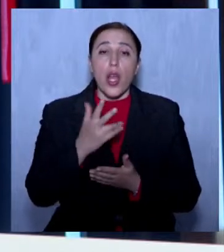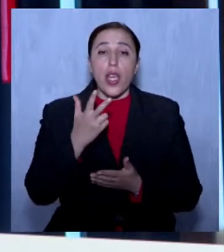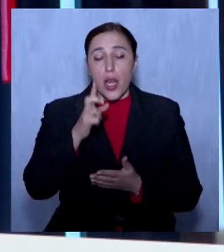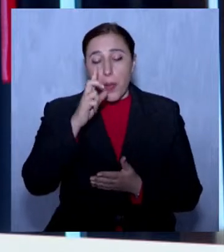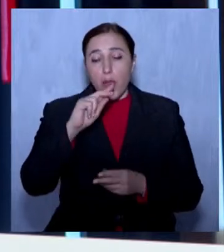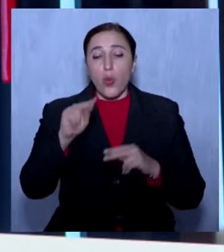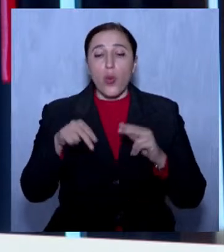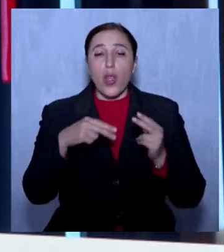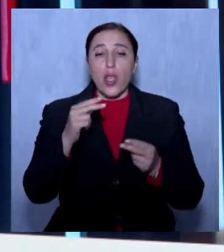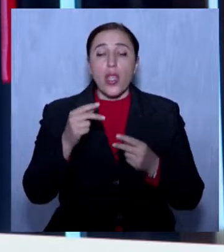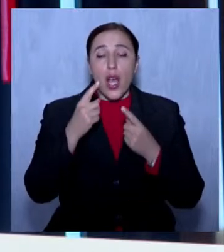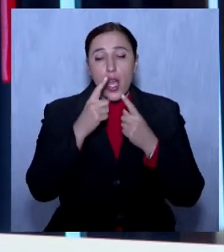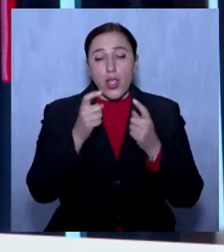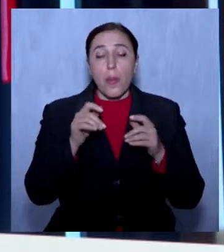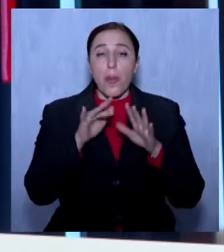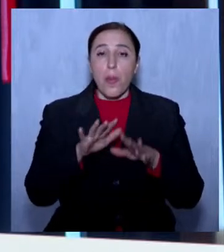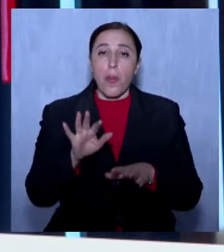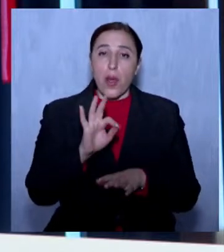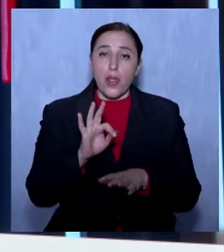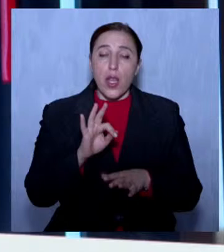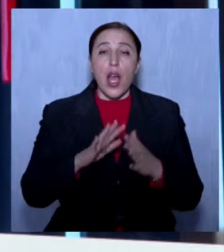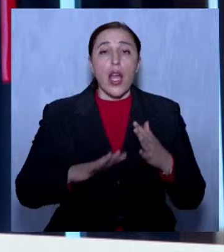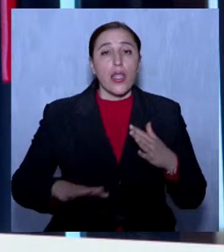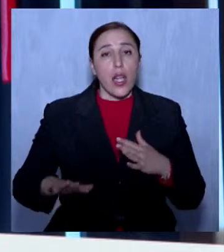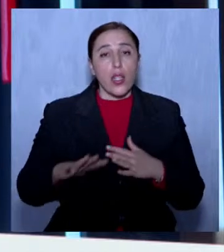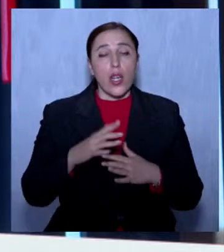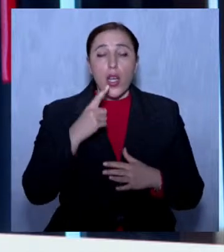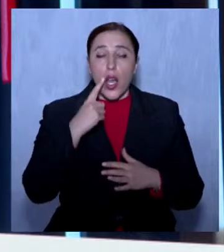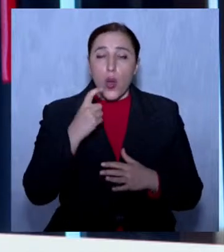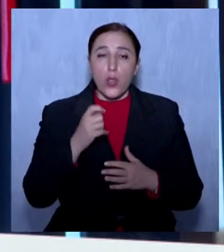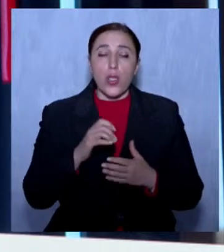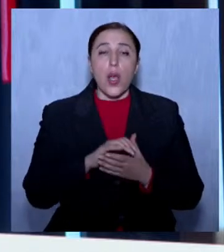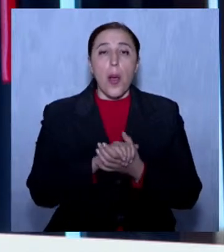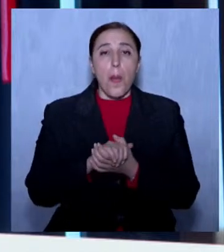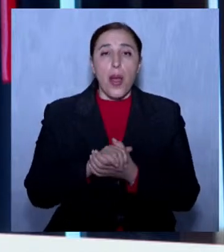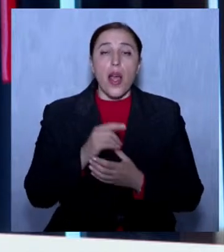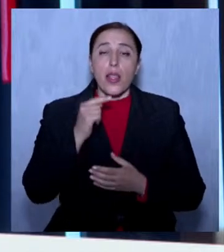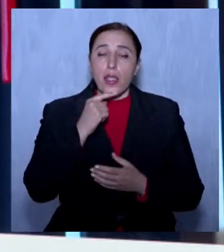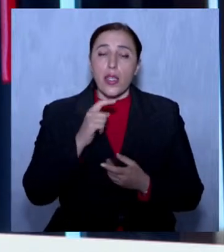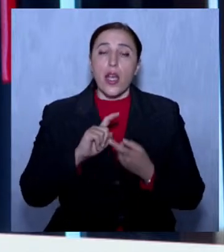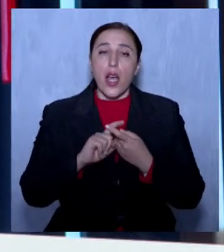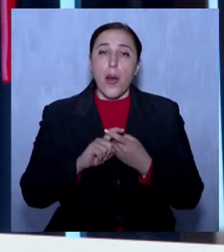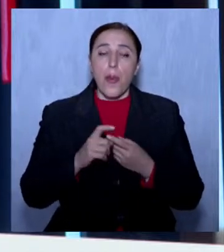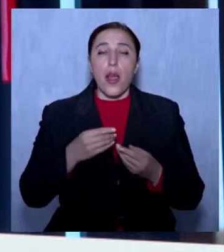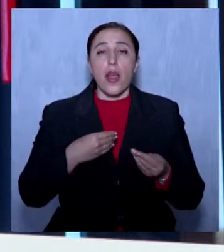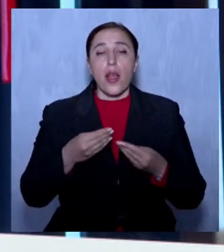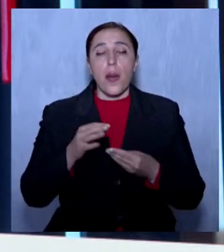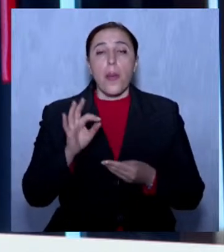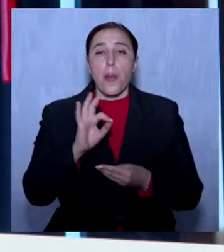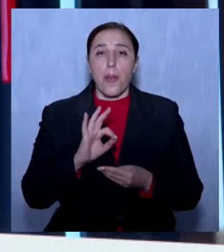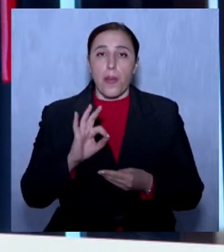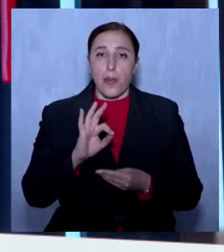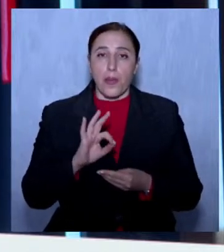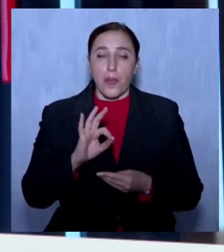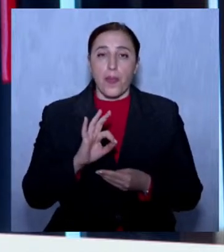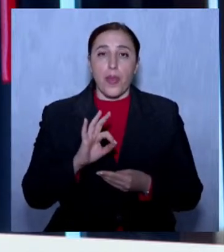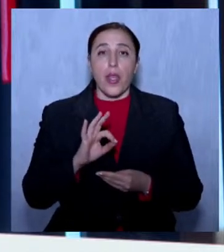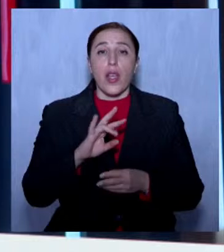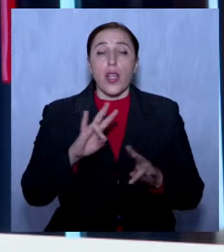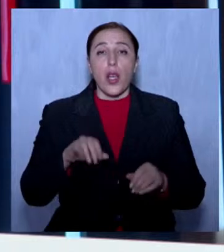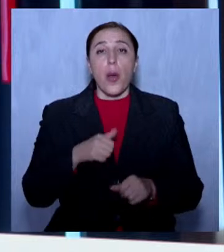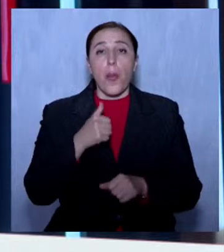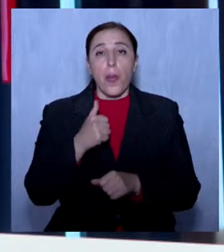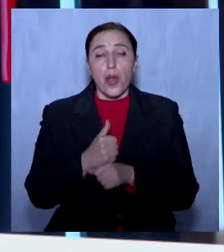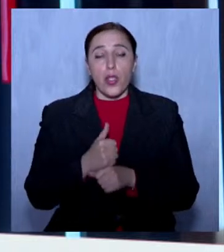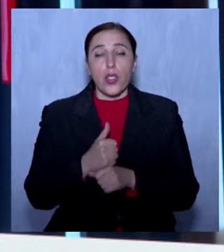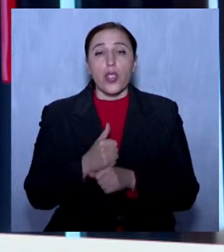երրակողմ հայտարարությունների կատարման ընթացքը տարածաշրջանում կայունության ամրապնդման տնտեսական կապերի վերականգնման հետագա քայլերը։ Փաշինյանն ու